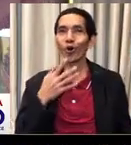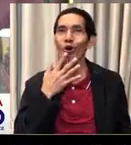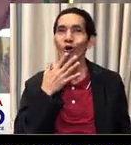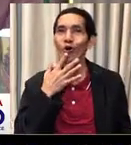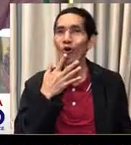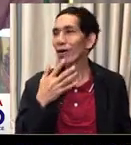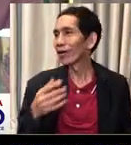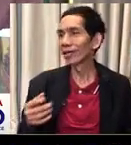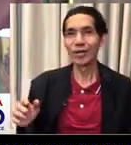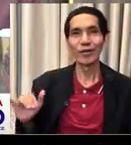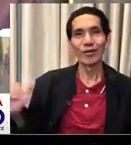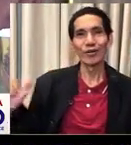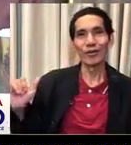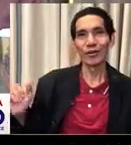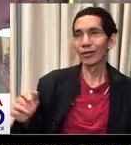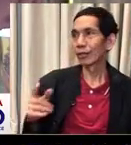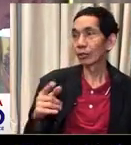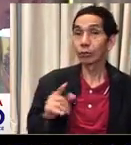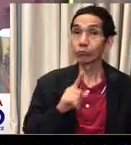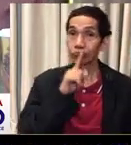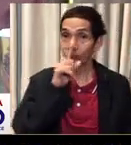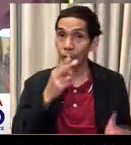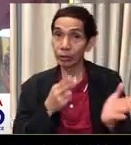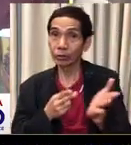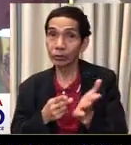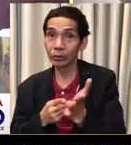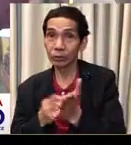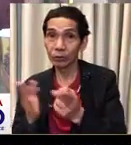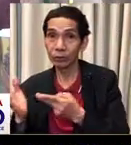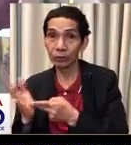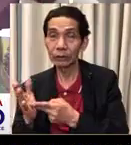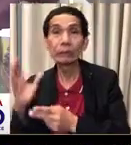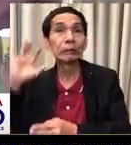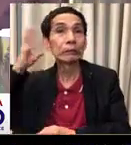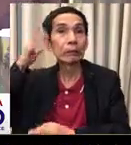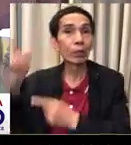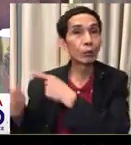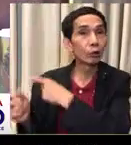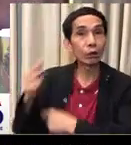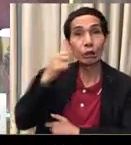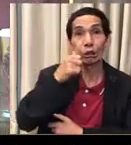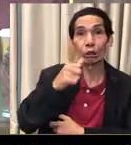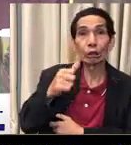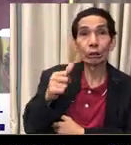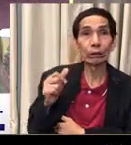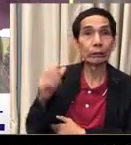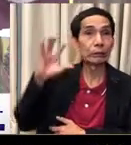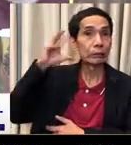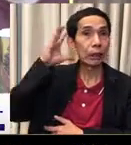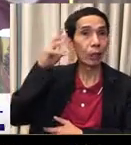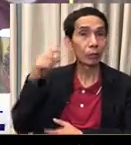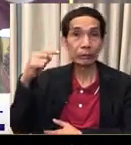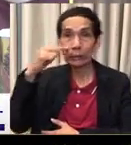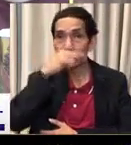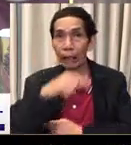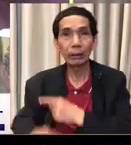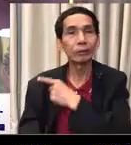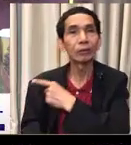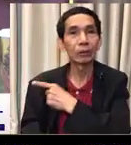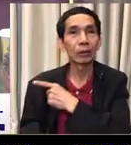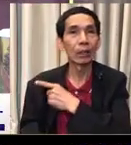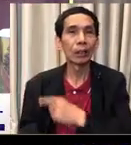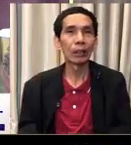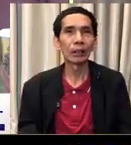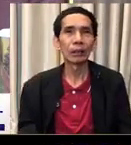Oh, syempre. Wine red. Di, pero sa totoo, tolonggis lang yun eh. Ah, alam